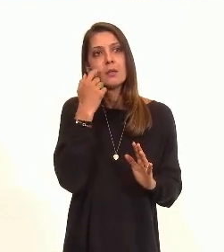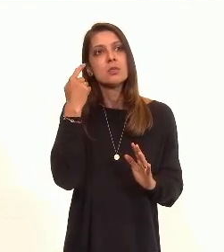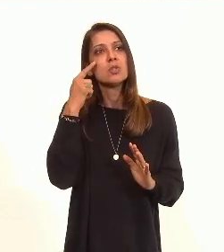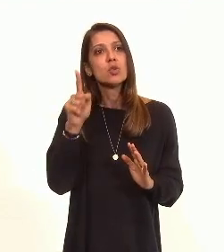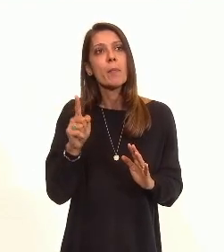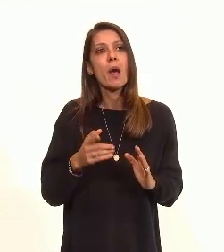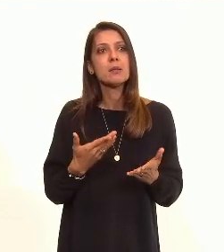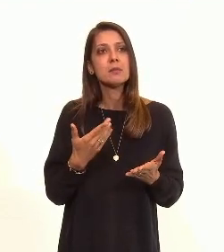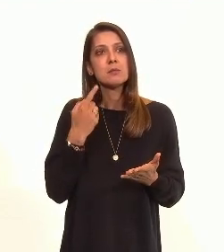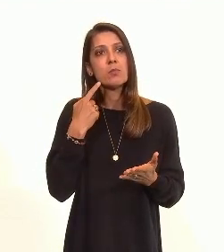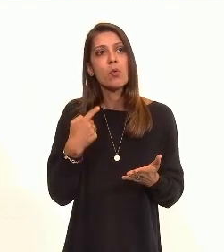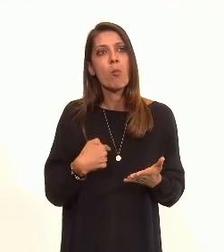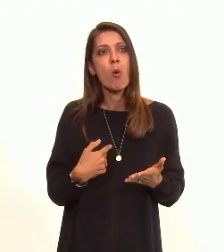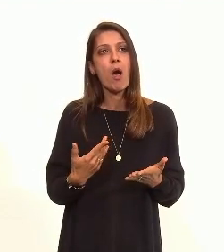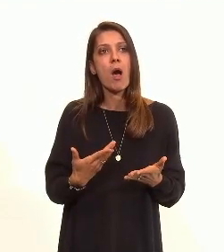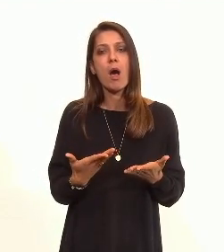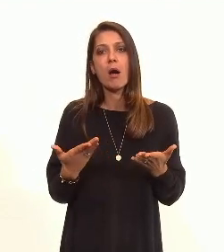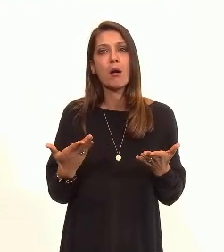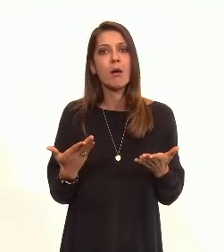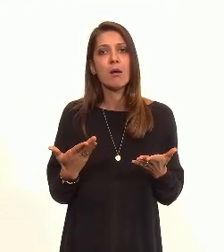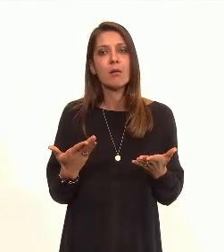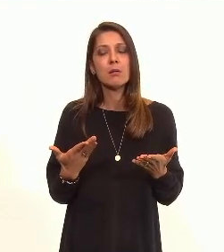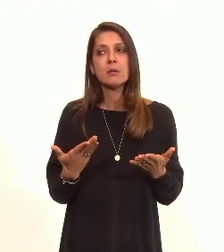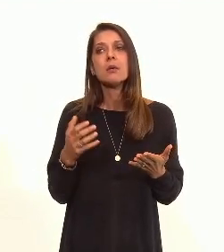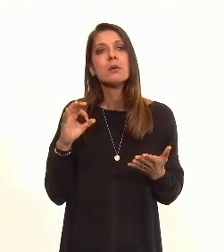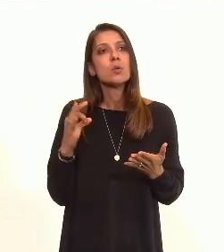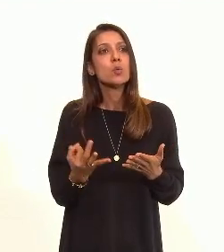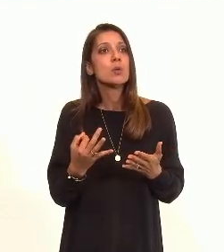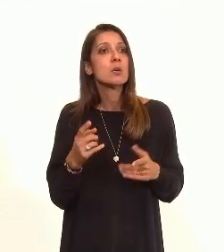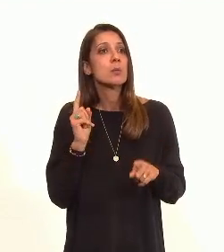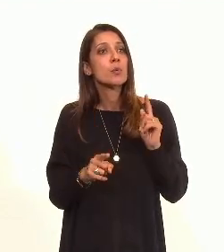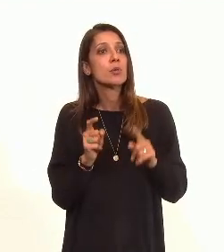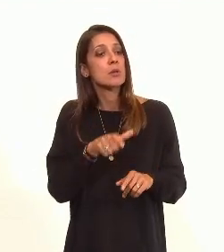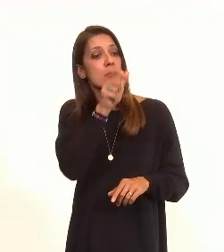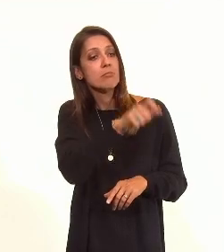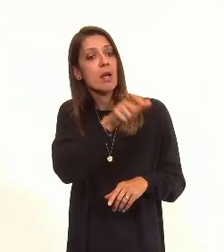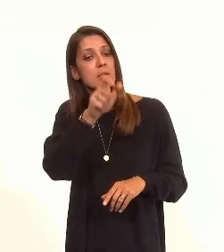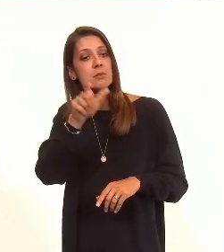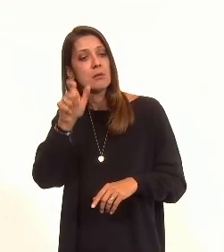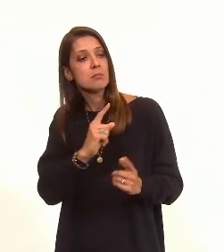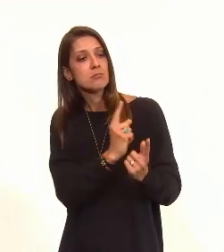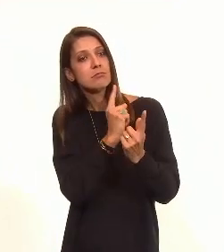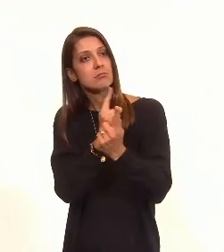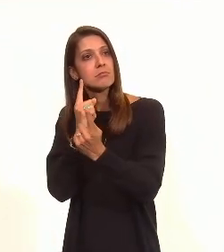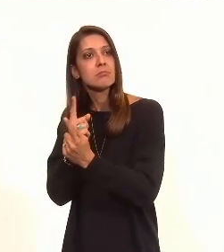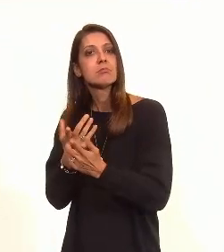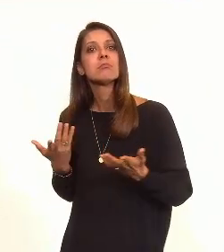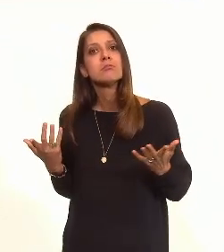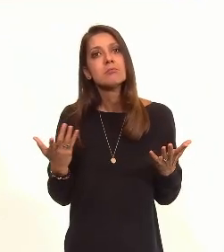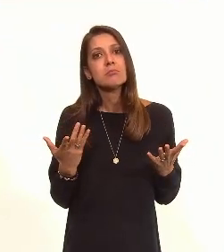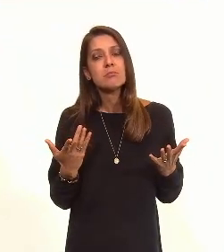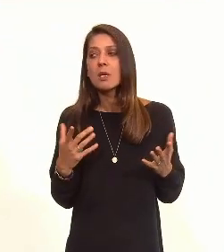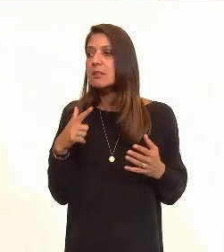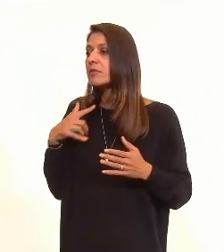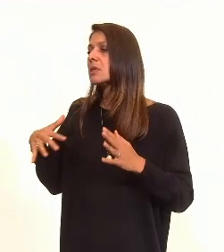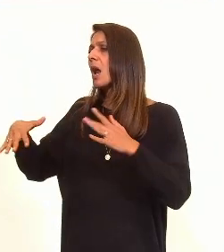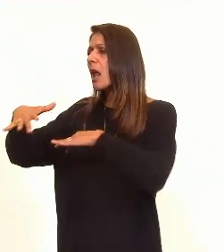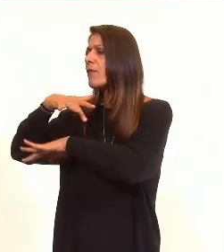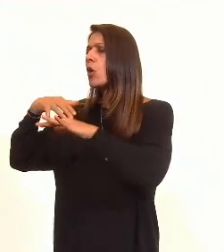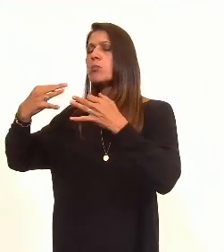citoyennage. Aujourd'hui, je me disais, tu rencontreras certaines personnes, tu sors de ton environnement habituel.